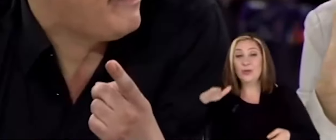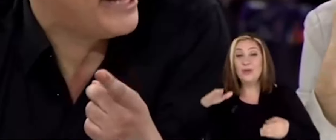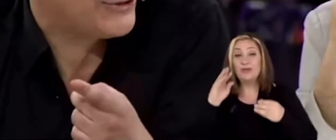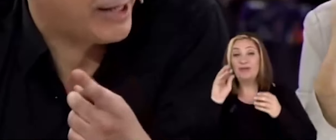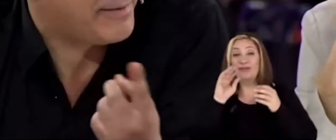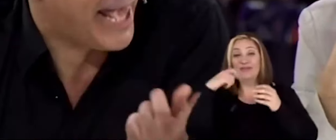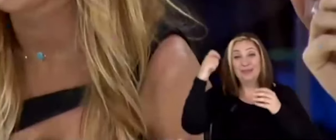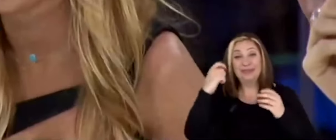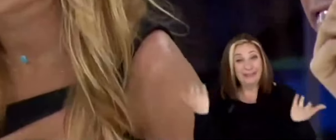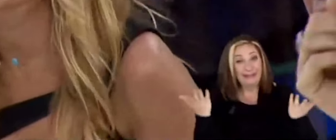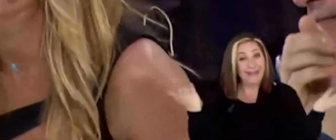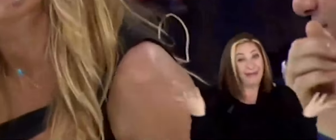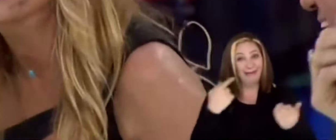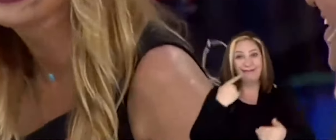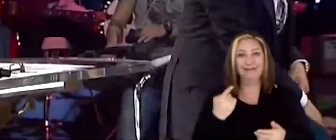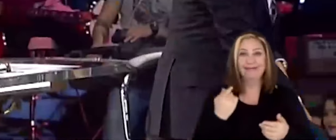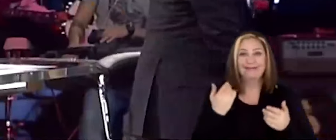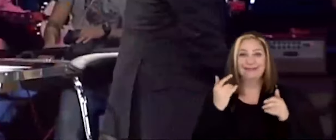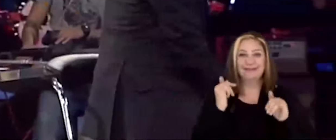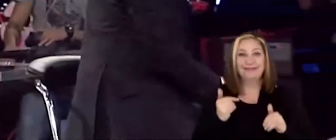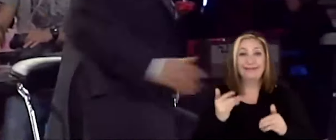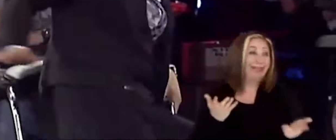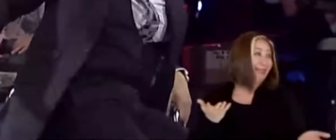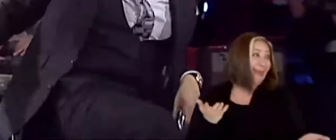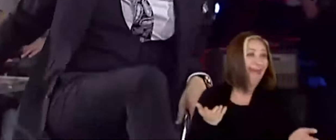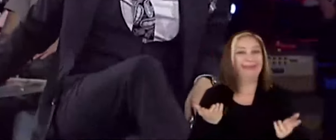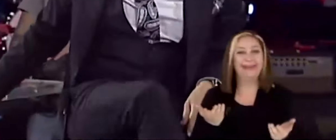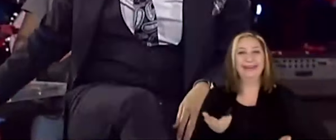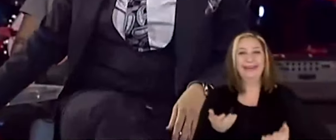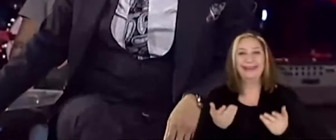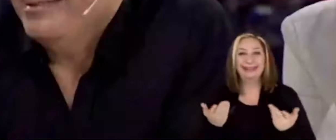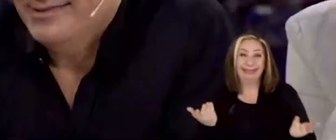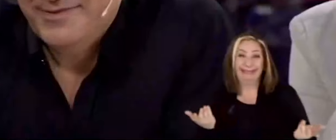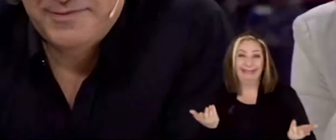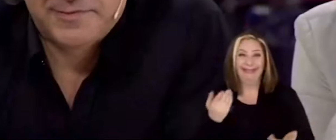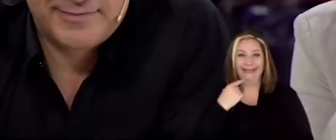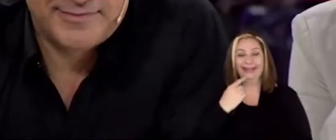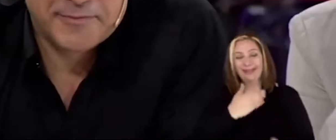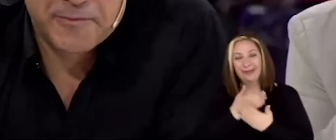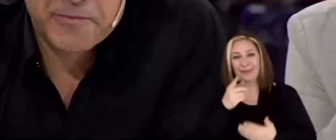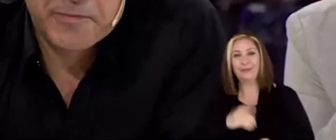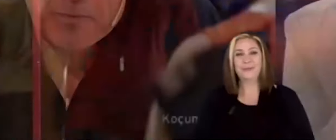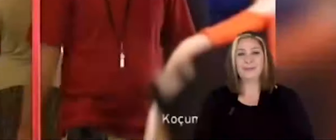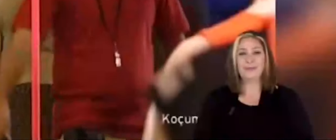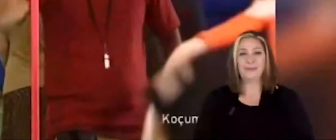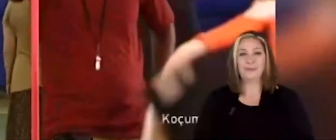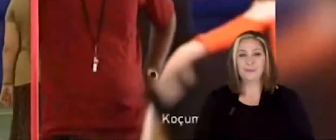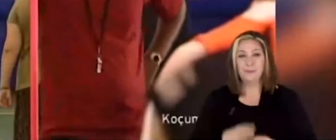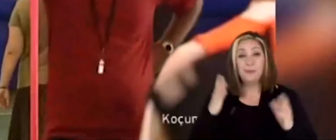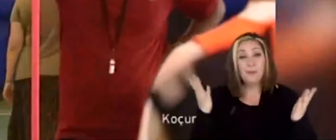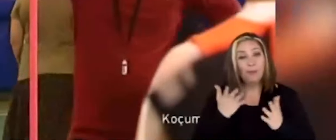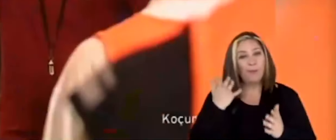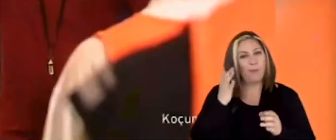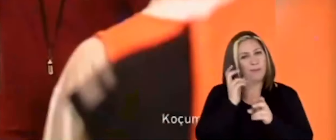de ne sürekli ne var onda. Şey, ne? Ne? Devam. Hem de